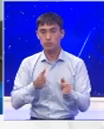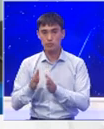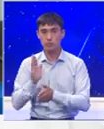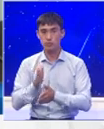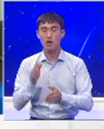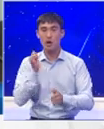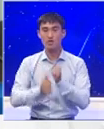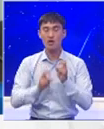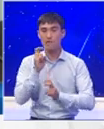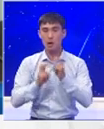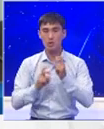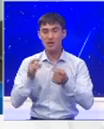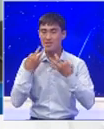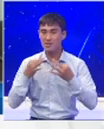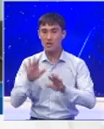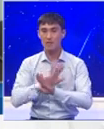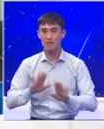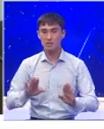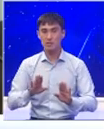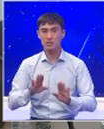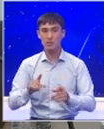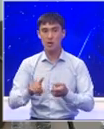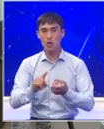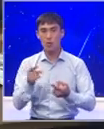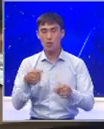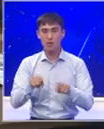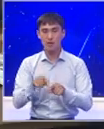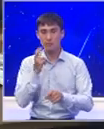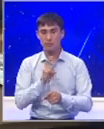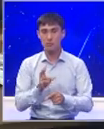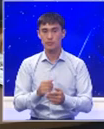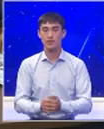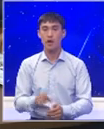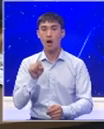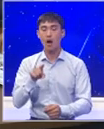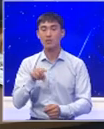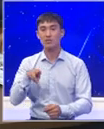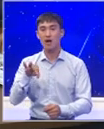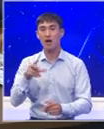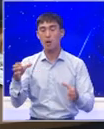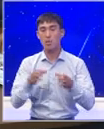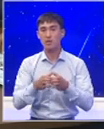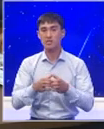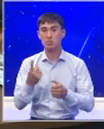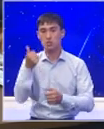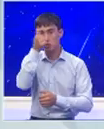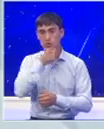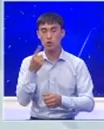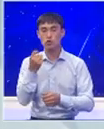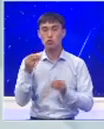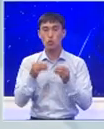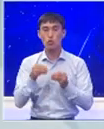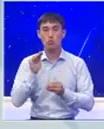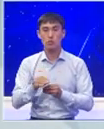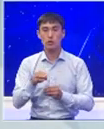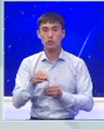каждая фабрика была независима, имела свой независимый фонд. Алтынтаға компаниясының өкілдері жылына 110 мың тонна тауық